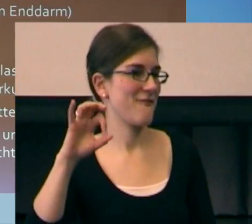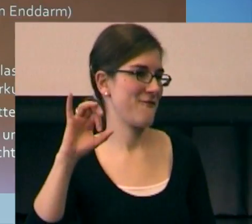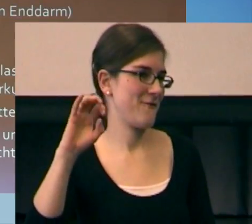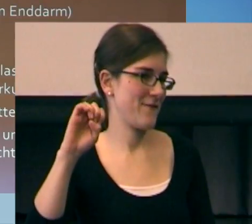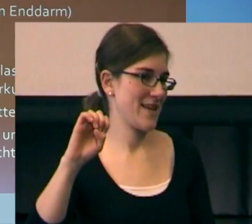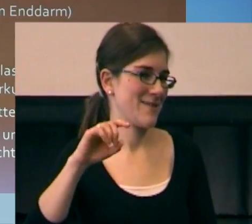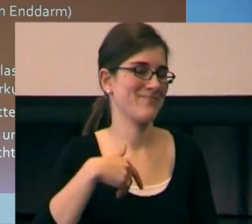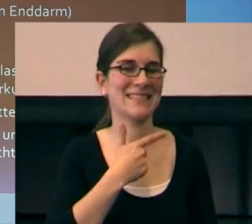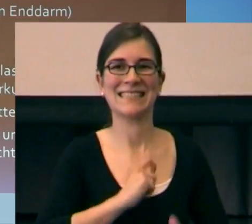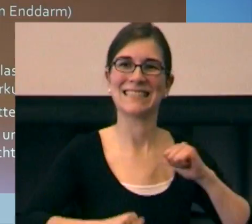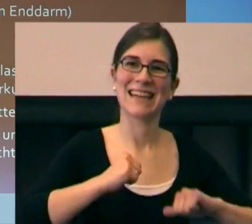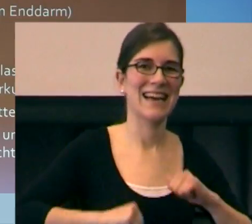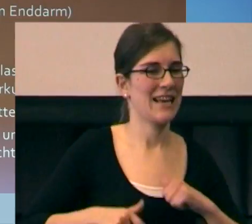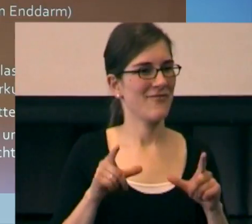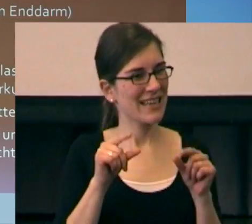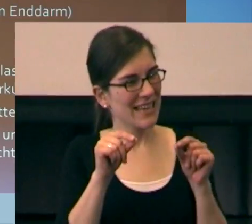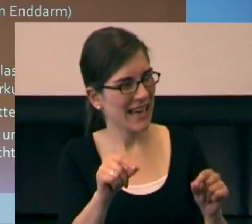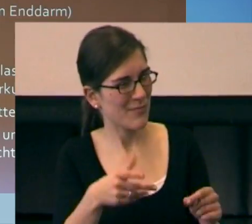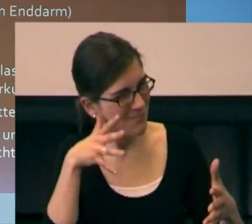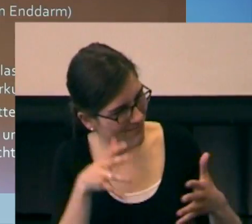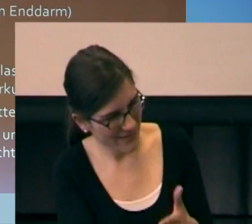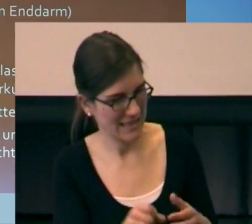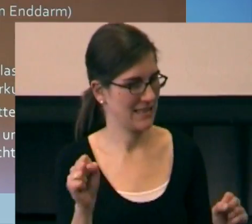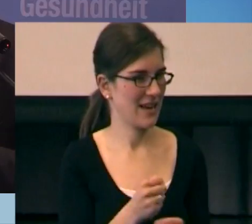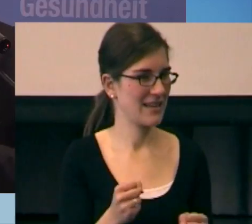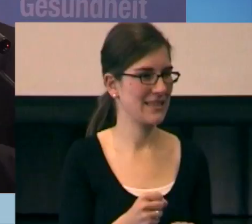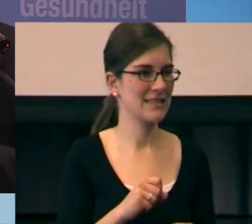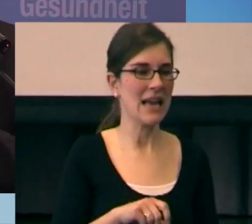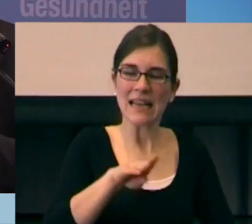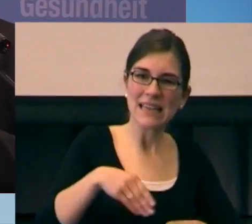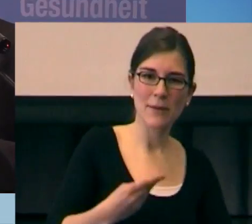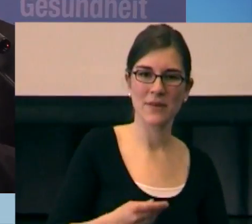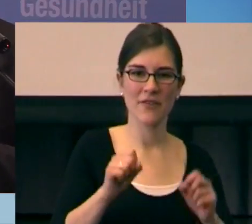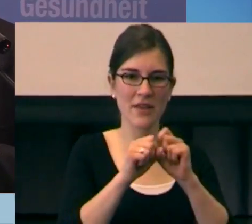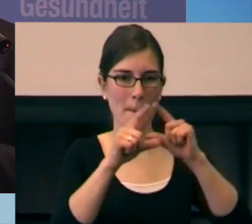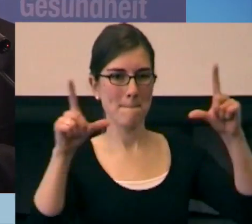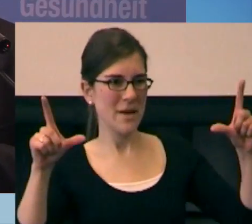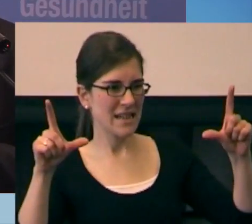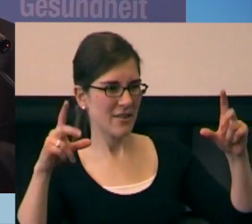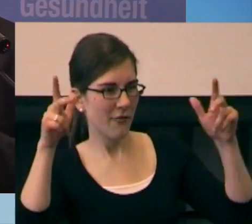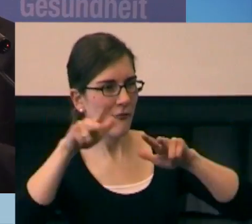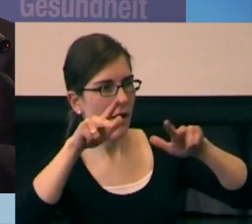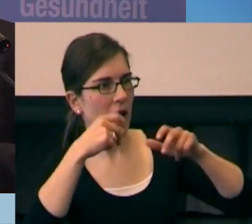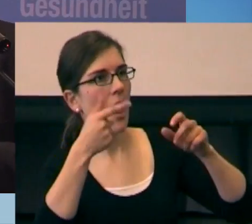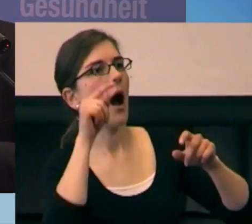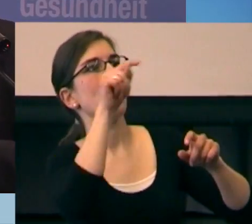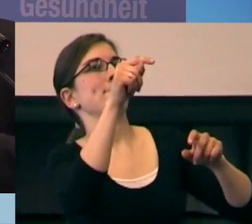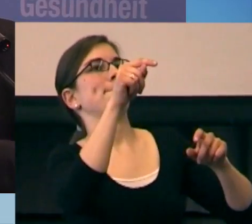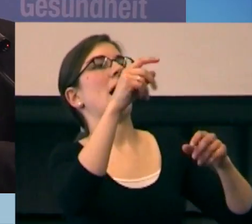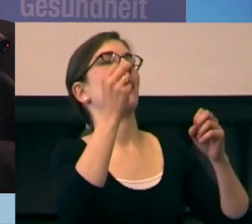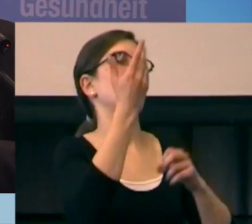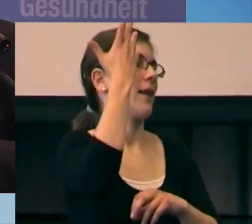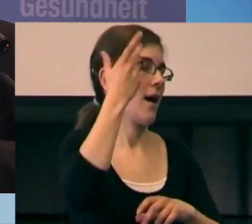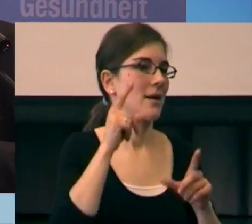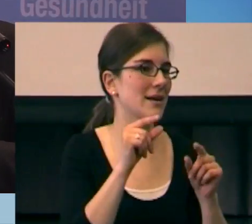krebsspezifisch. Wir haben kein bildgebendes Verfahren, was sicher zeigt, da ist in der Prostata Krebs. Was anderes ist es zum Beispiel